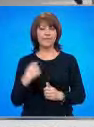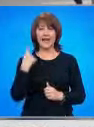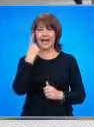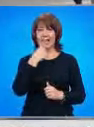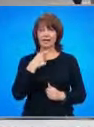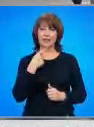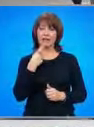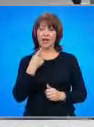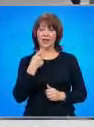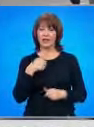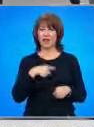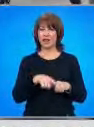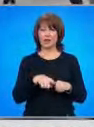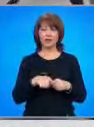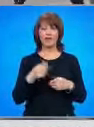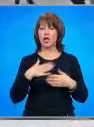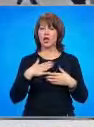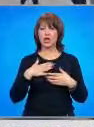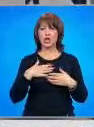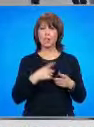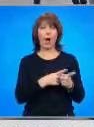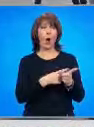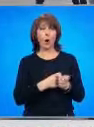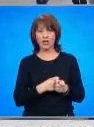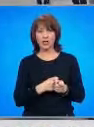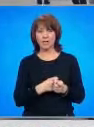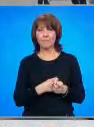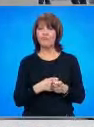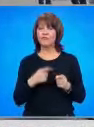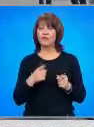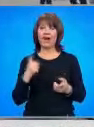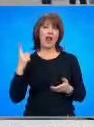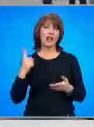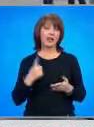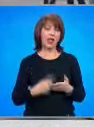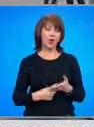Лицето заяви на колегите, че разполага с огнестрелно оръжие, което наложи